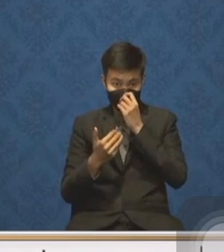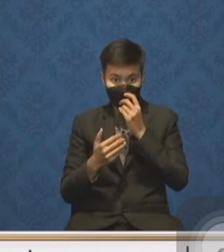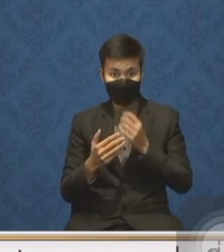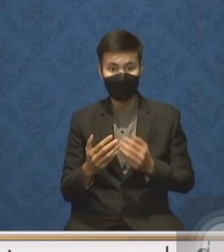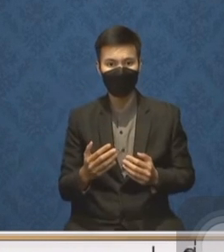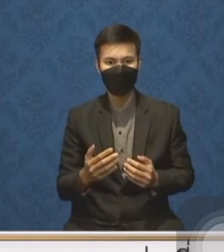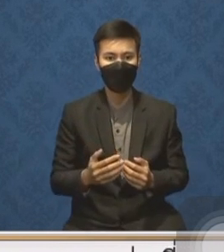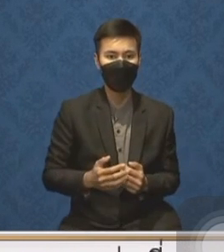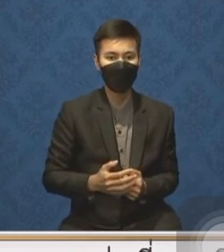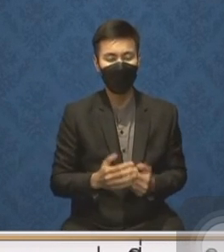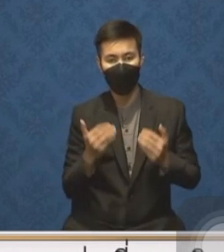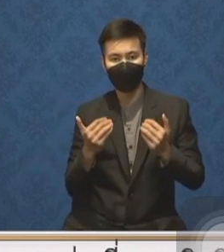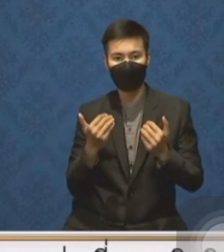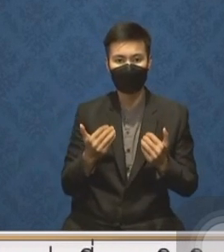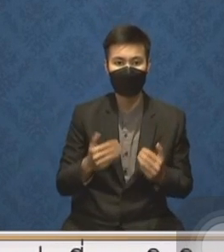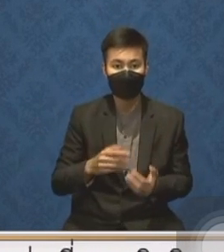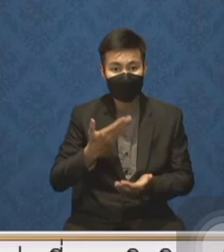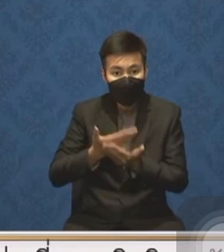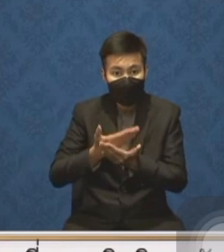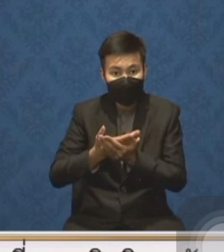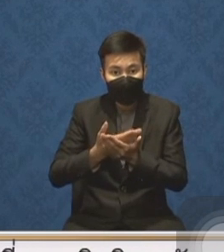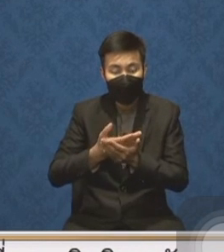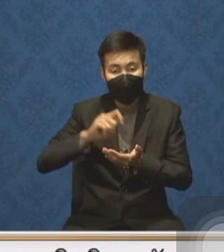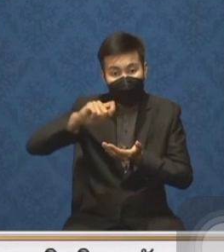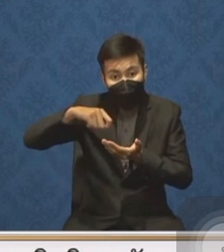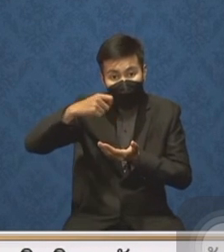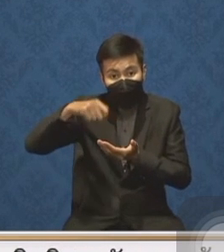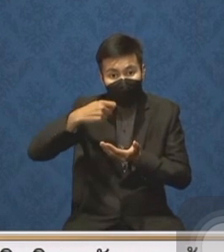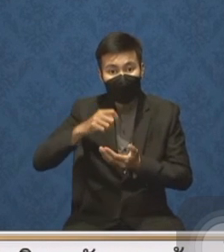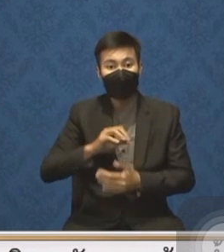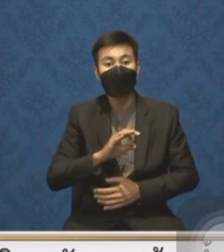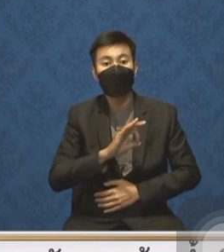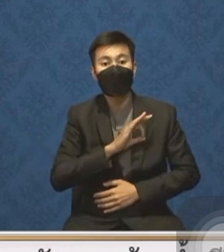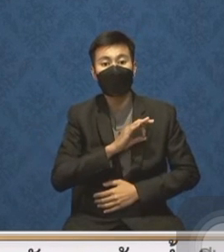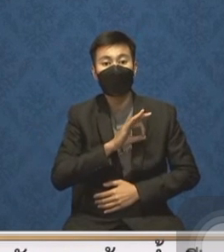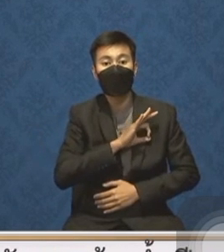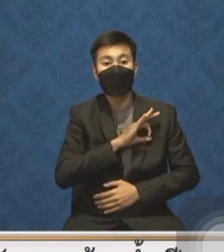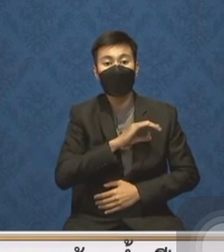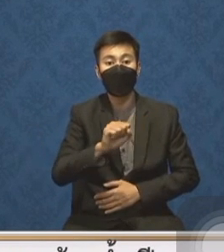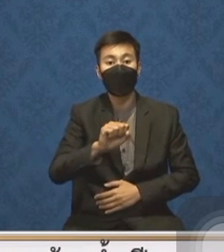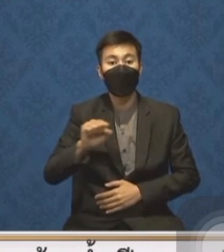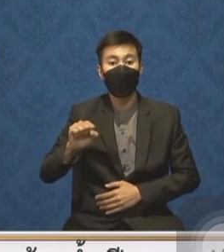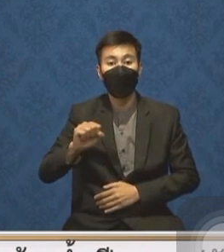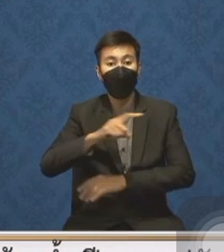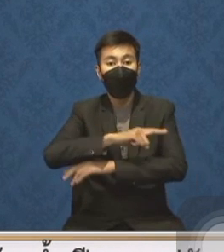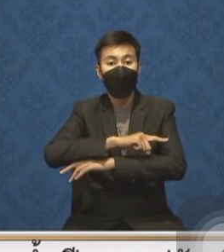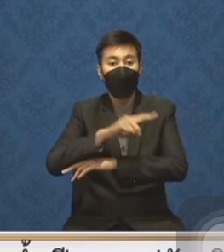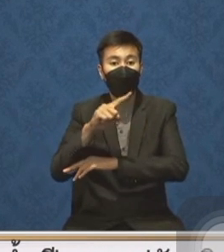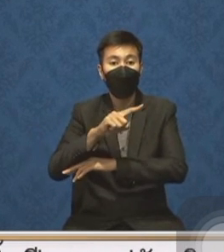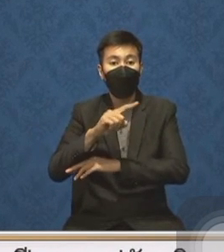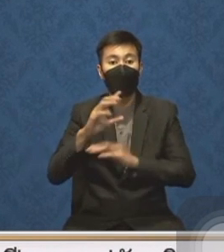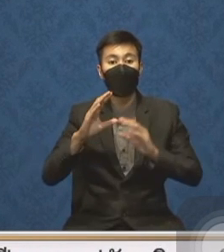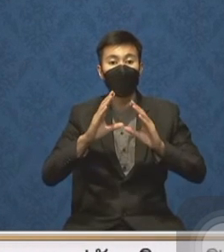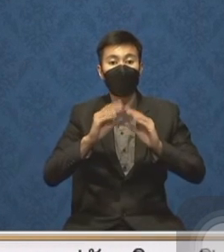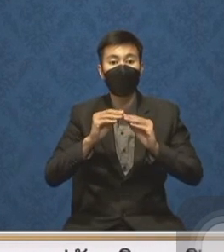บประมาณอาหารของสมาชิกของเราในวันประชุมนะครับผมขออนุญาตต่อสักนิดหนึ่